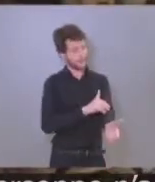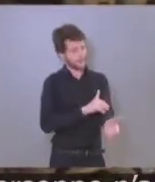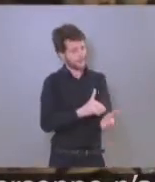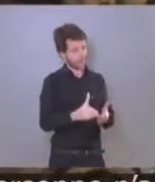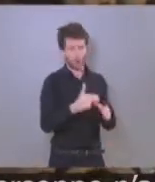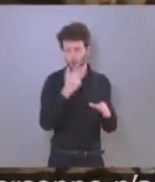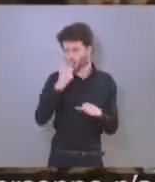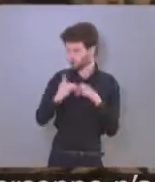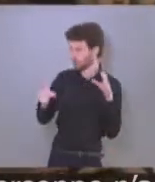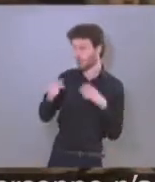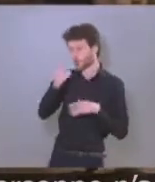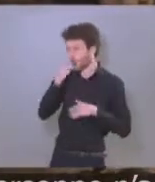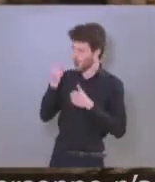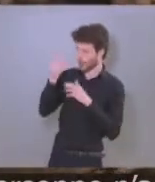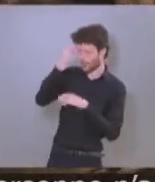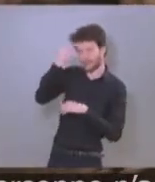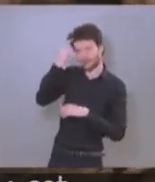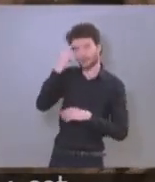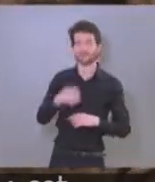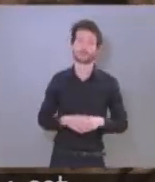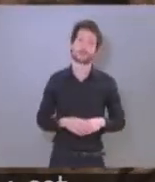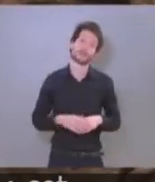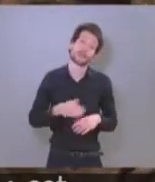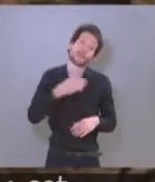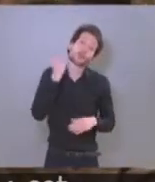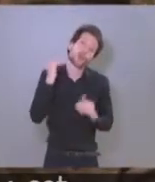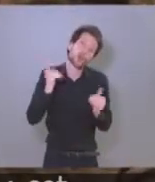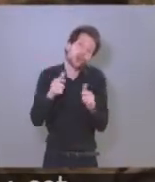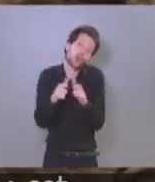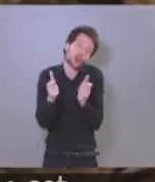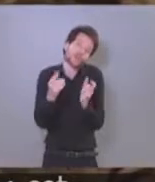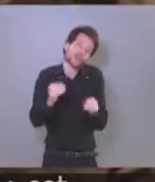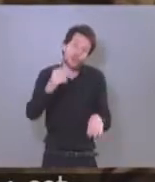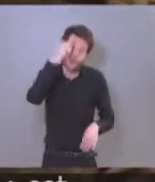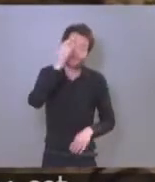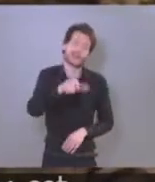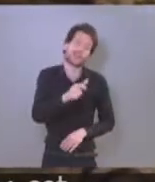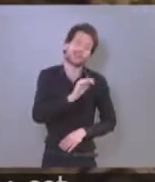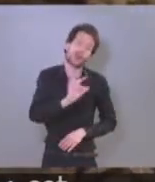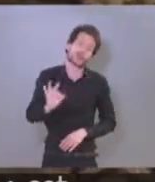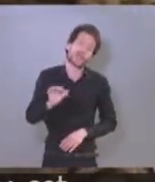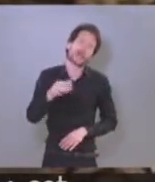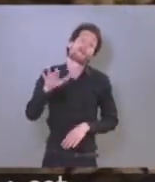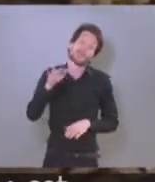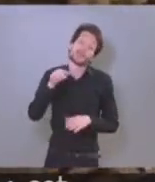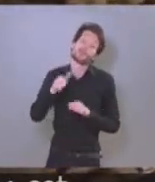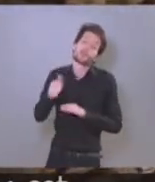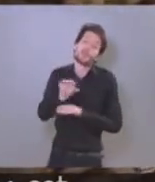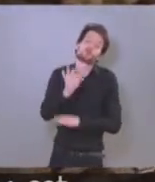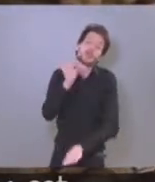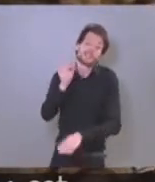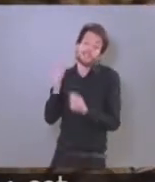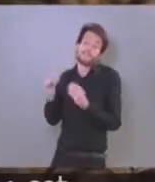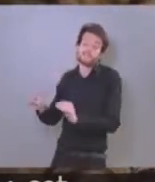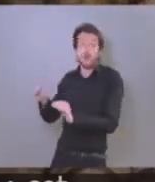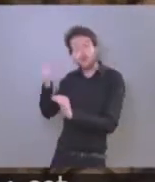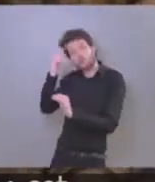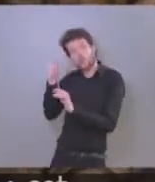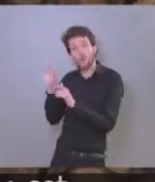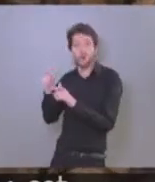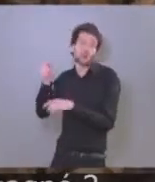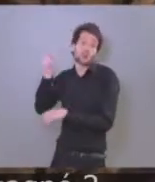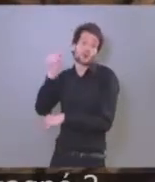Enfin, une boîte qu'il aurait pu vendre à des Français, mais il a choisi de la vendre plutôt à des Suisses. Pour un type qui veut être président de la République, mauvais